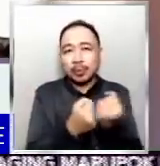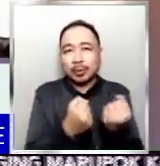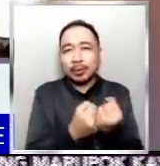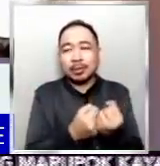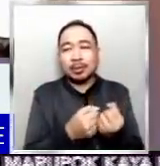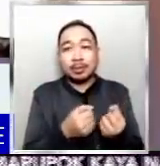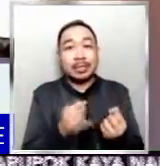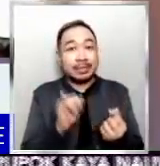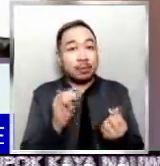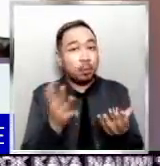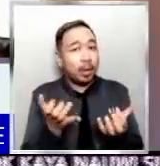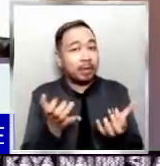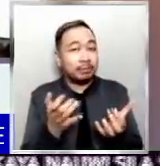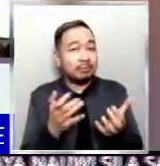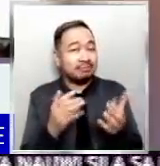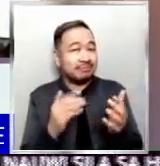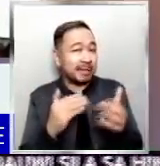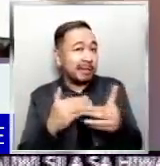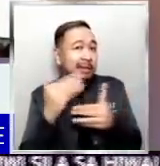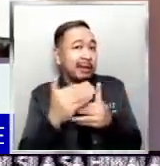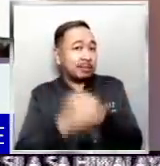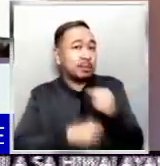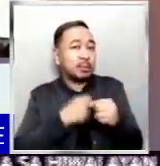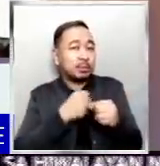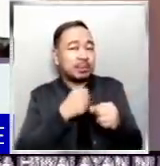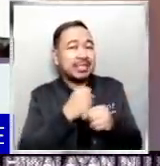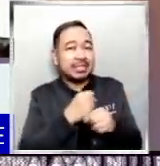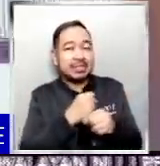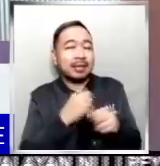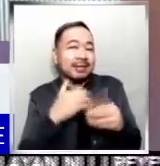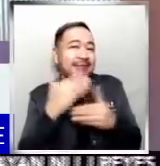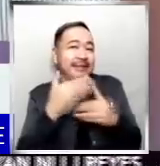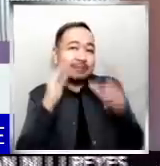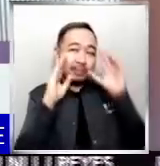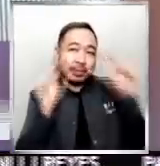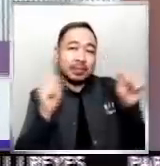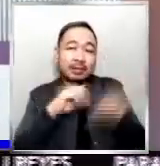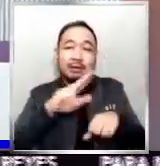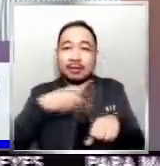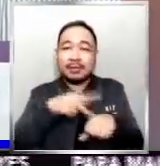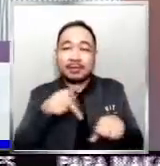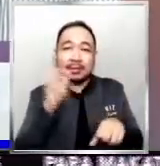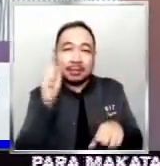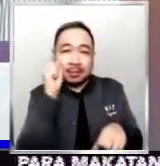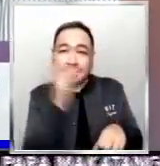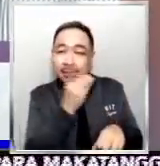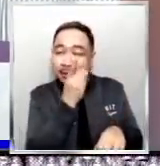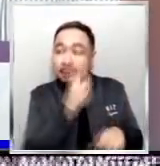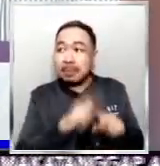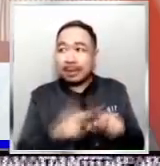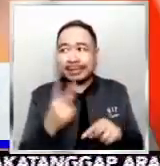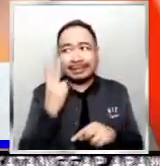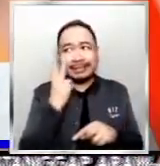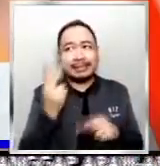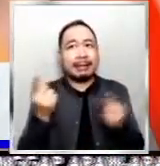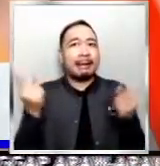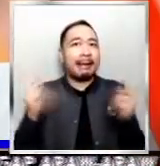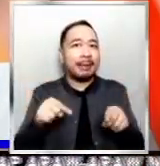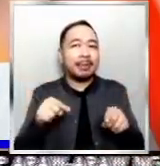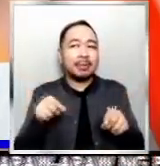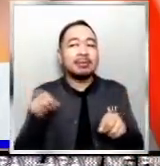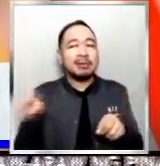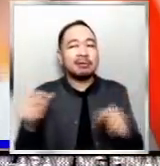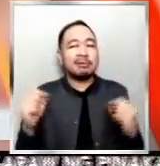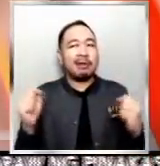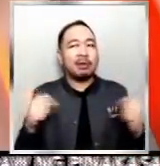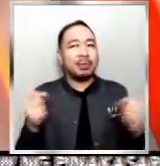Philippines. However, nakita natin yung recent development and yun yung agreement nila. Sabi ni Mayor